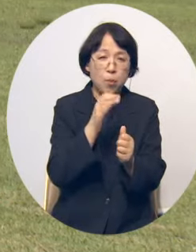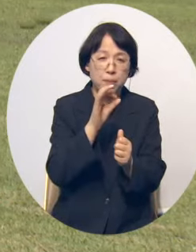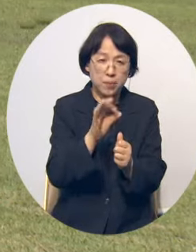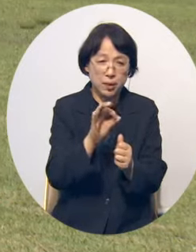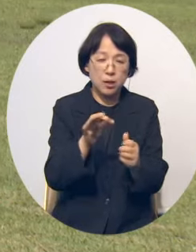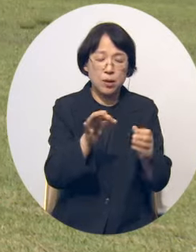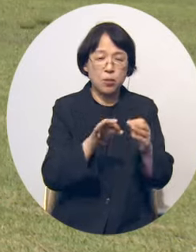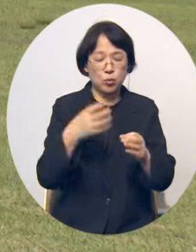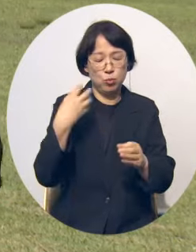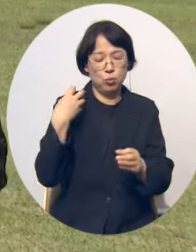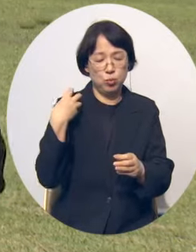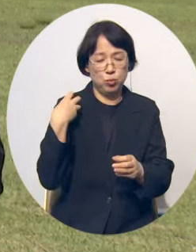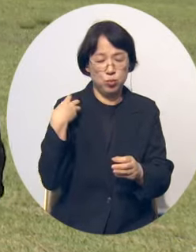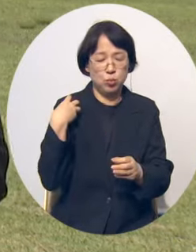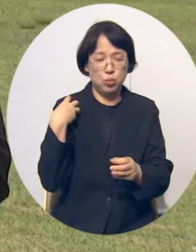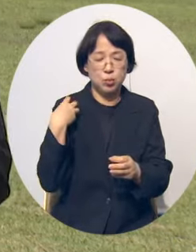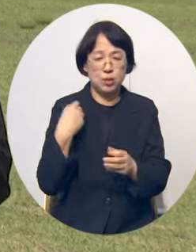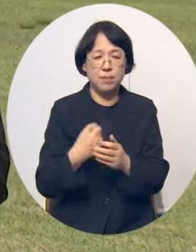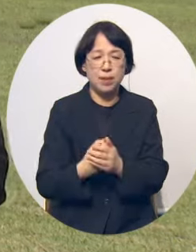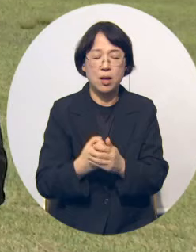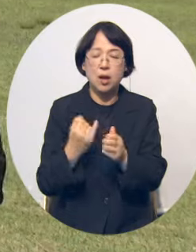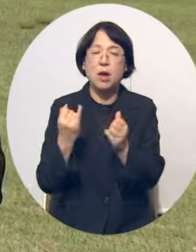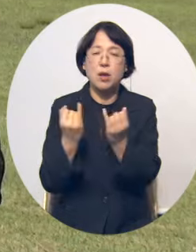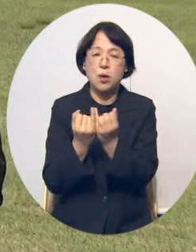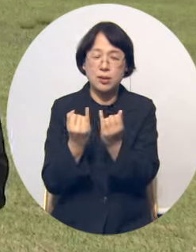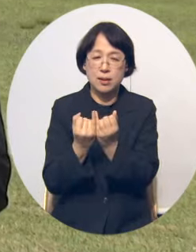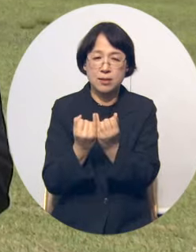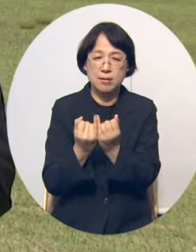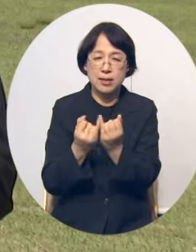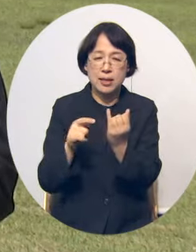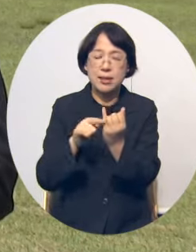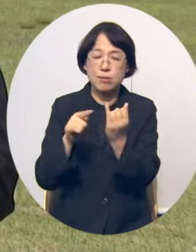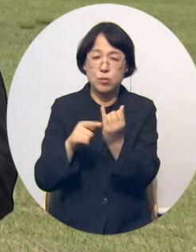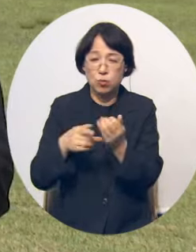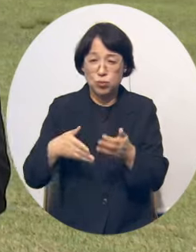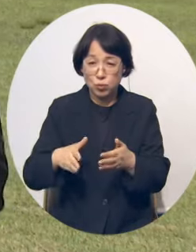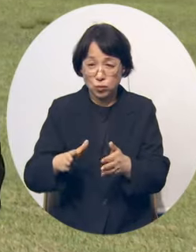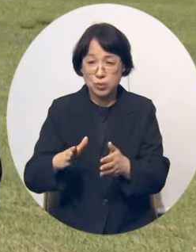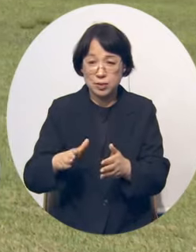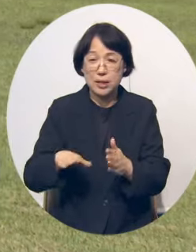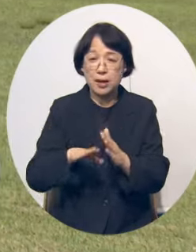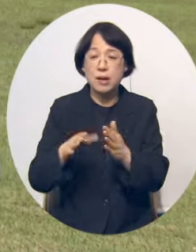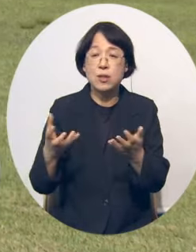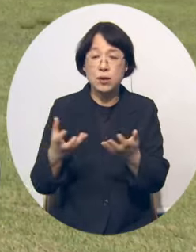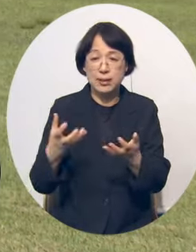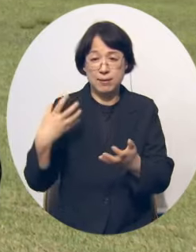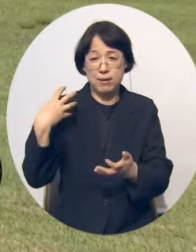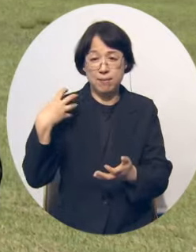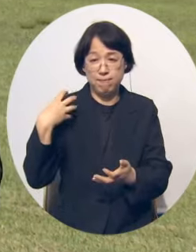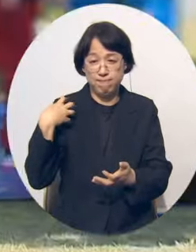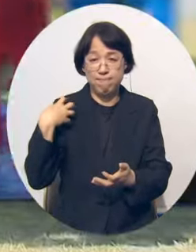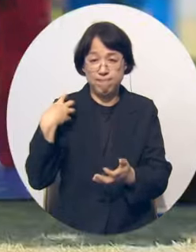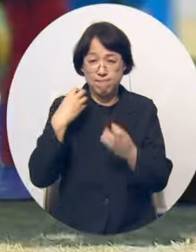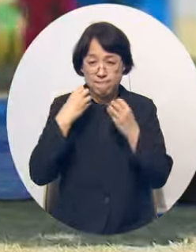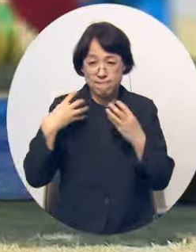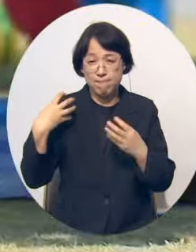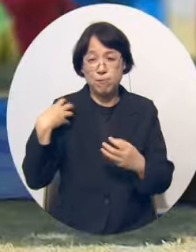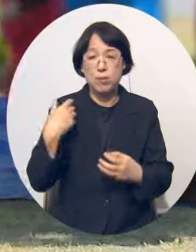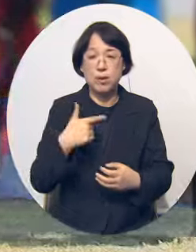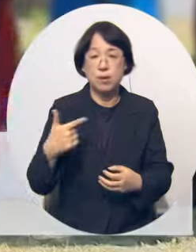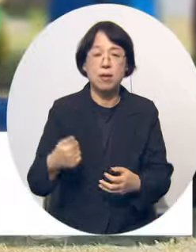경제적 부담을, 여자는 결혼에 따른 가사, 출산 등 역할 부담을 가장 크게 느꼈습니다.